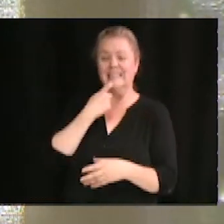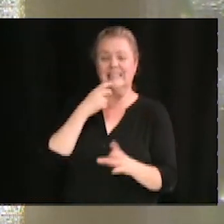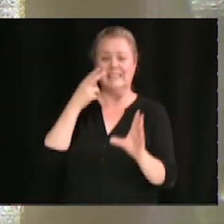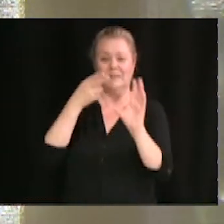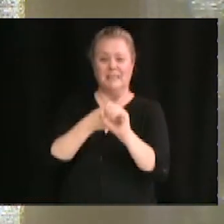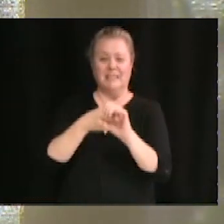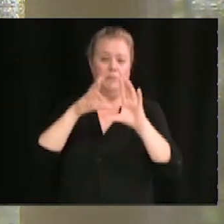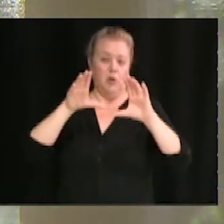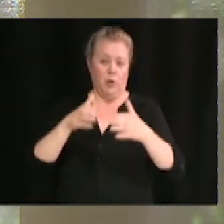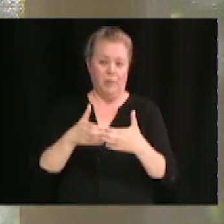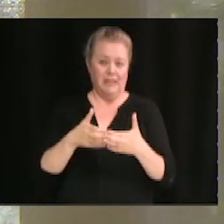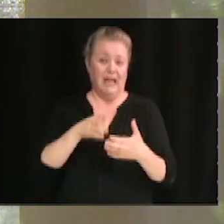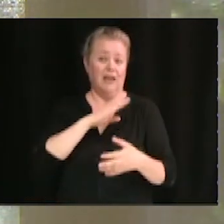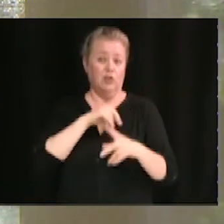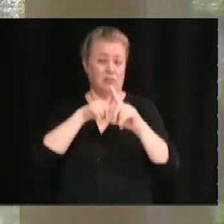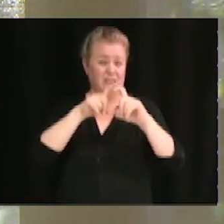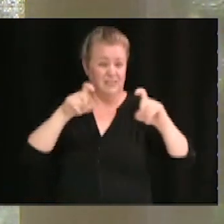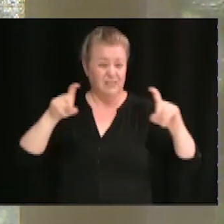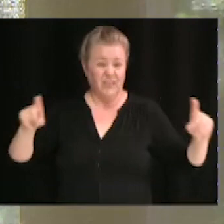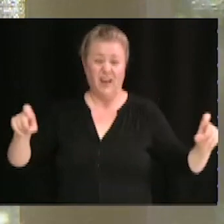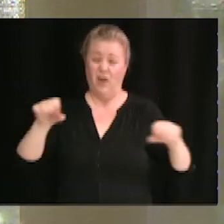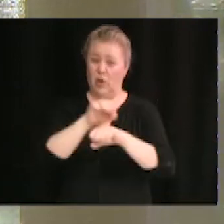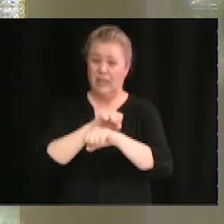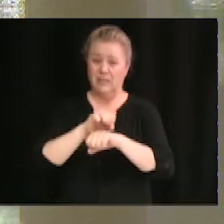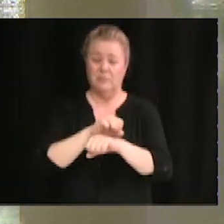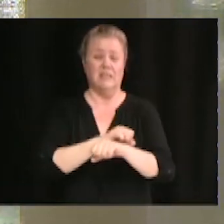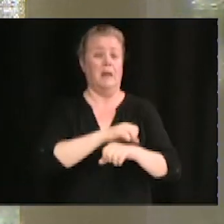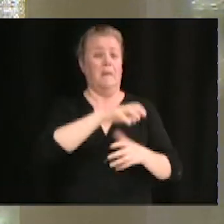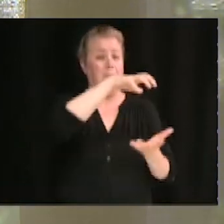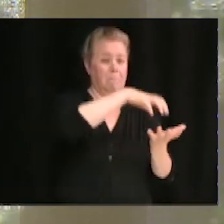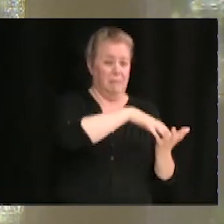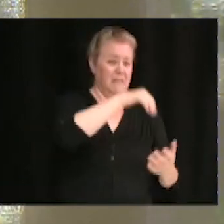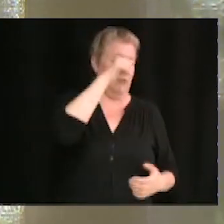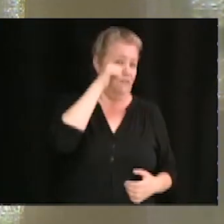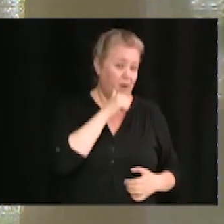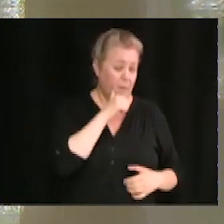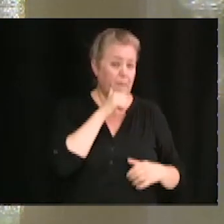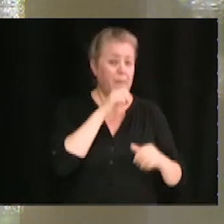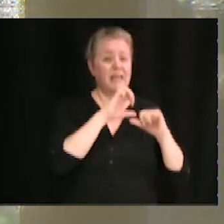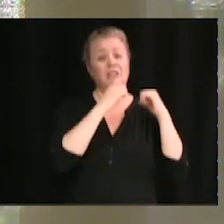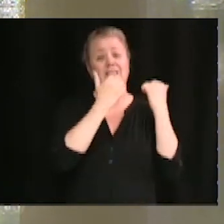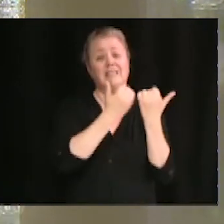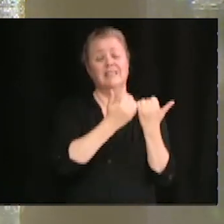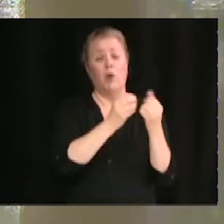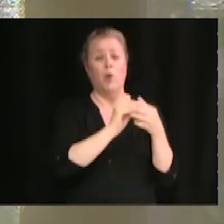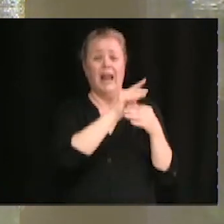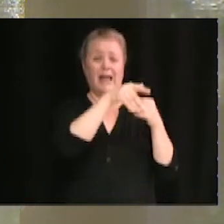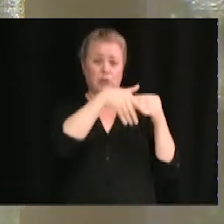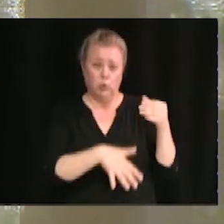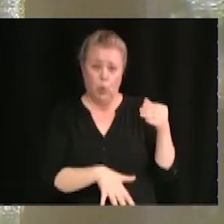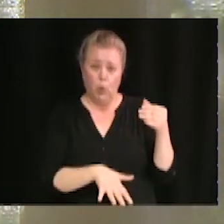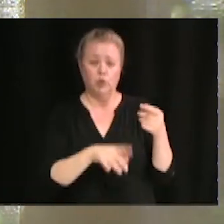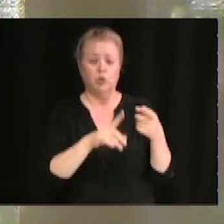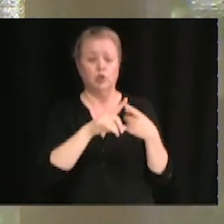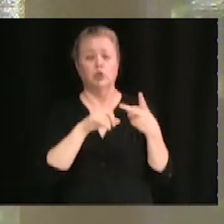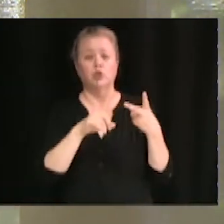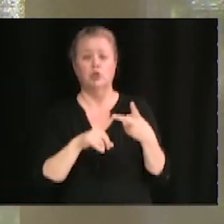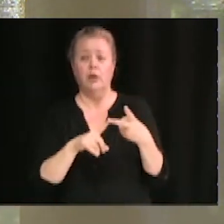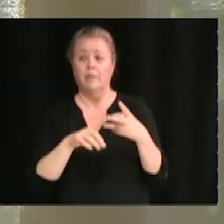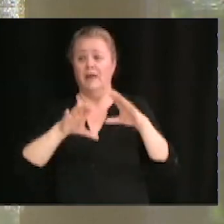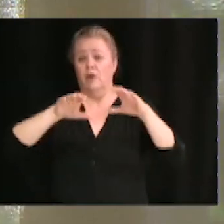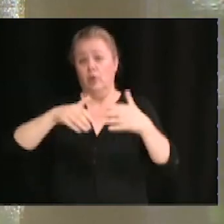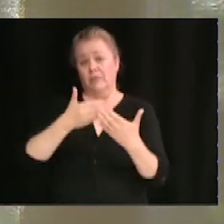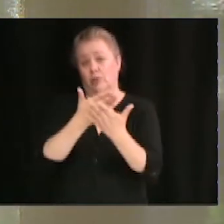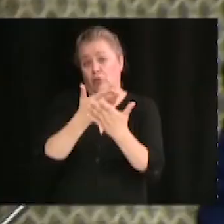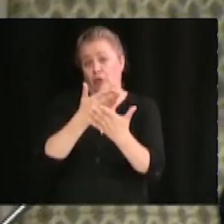a plusieurs organismes. On a la Maison des femmes, on a l'association La Source, on a la Sèvres des Bois-Francs, et récemment, on a la Commission scolaire des